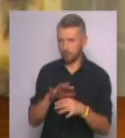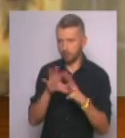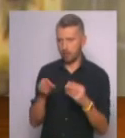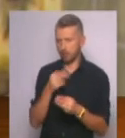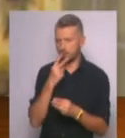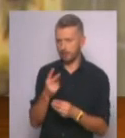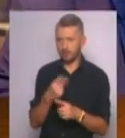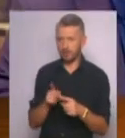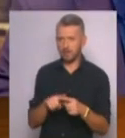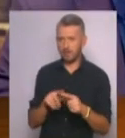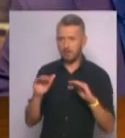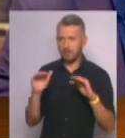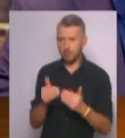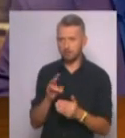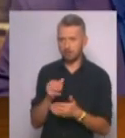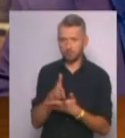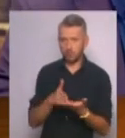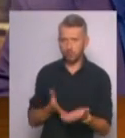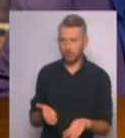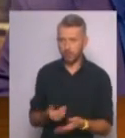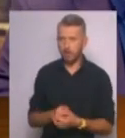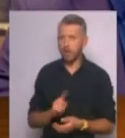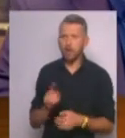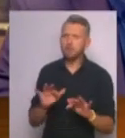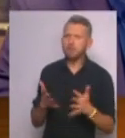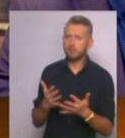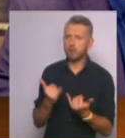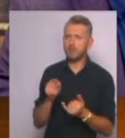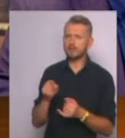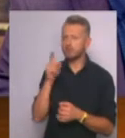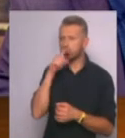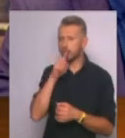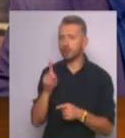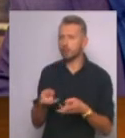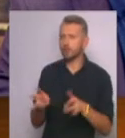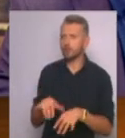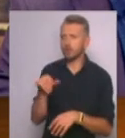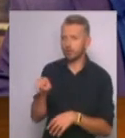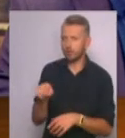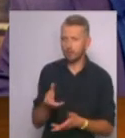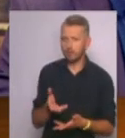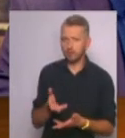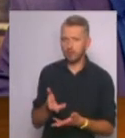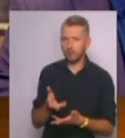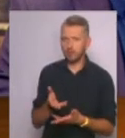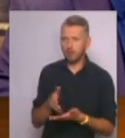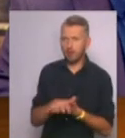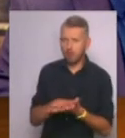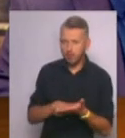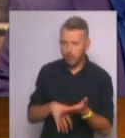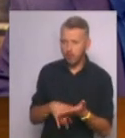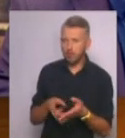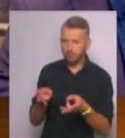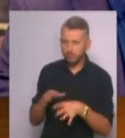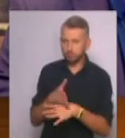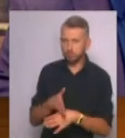Це менше навіть, ніж половина. Да, а що відбувається зараз з тим сміттям, яке залишається далі в приватному